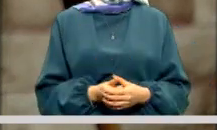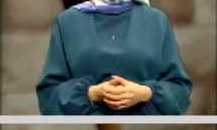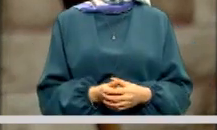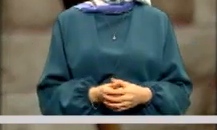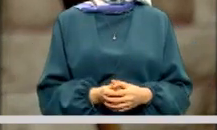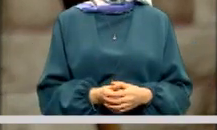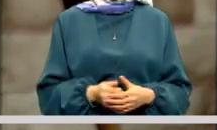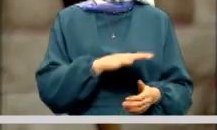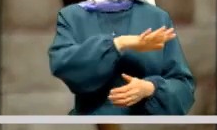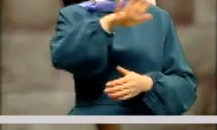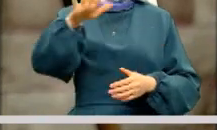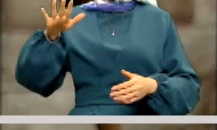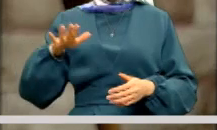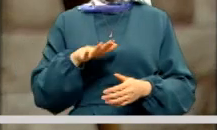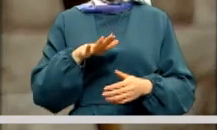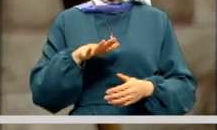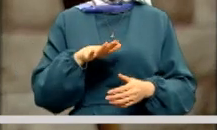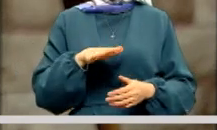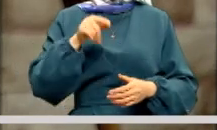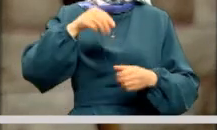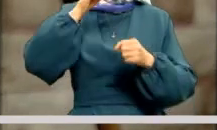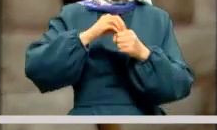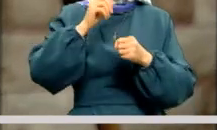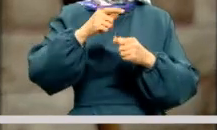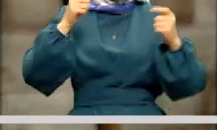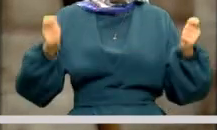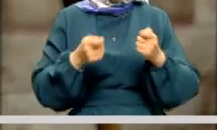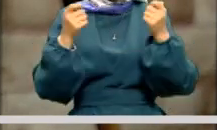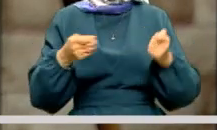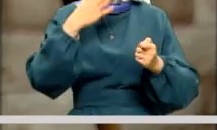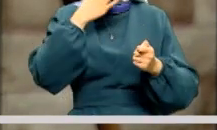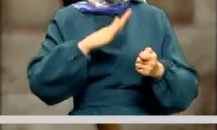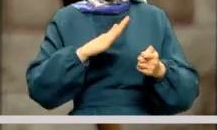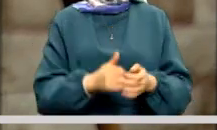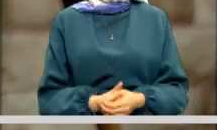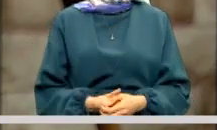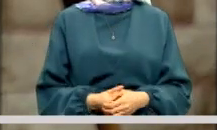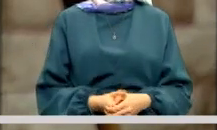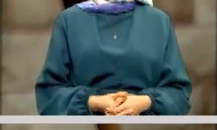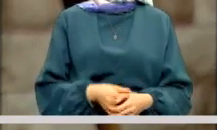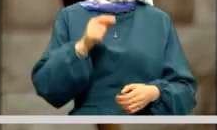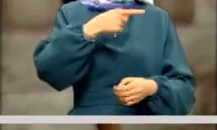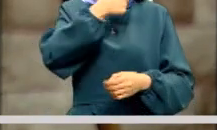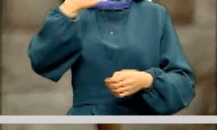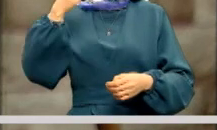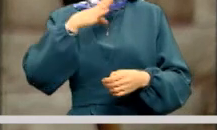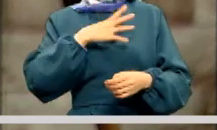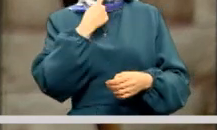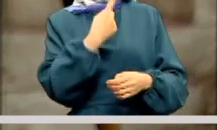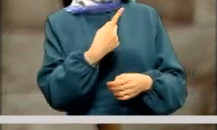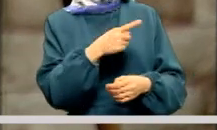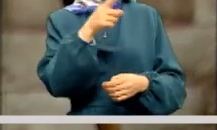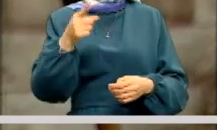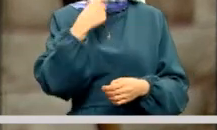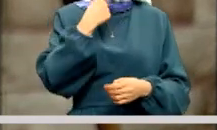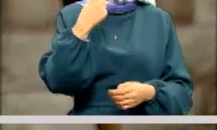Efendim bu noktada bir gayreti koyamıyor isek ortaya bu noktada bir eksikliğimiz var demektir sizin